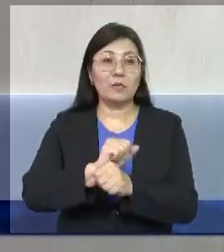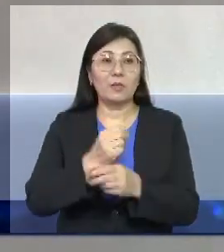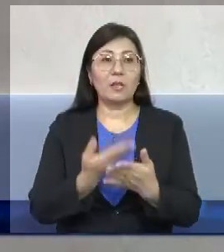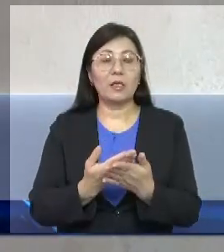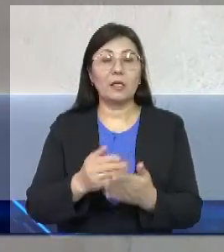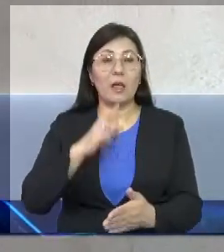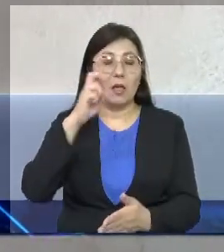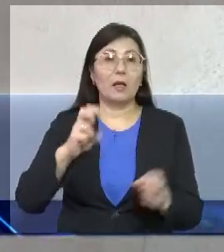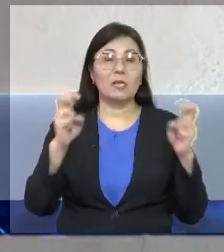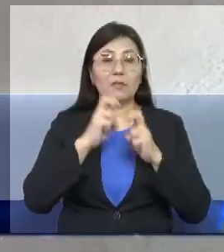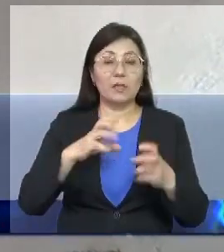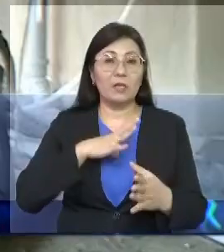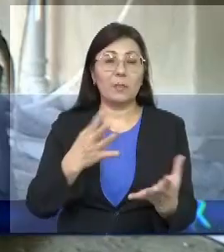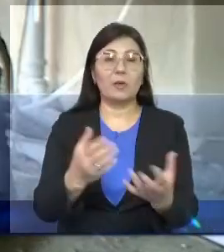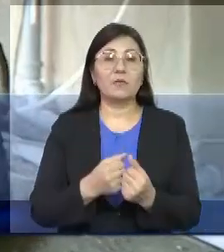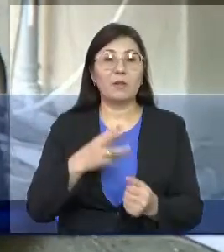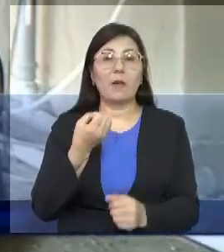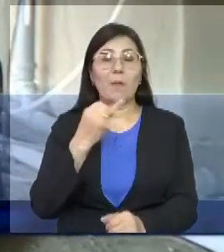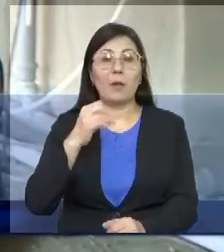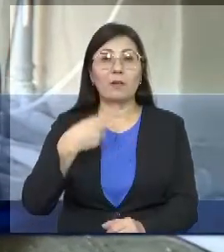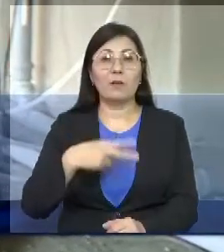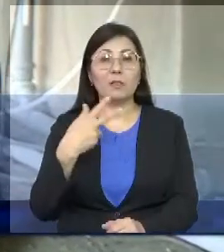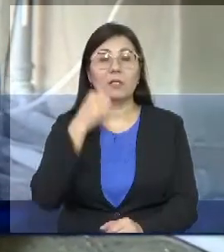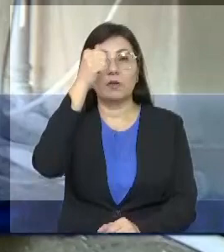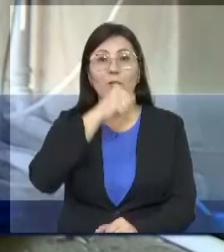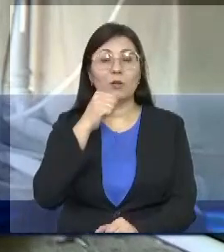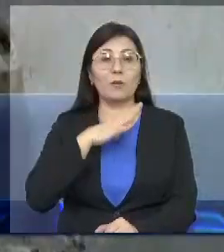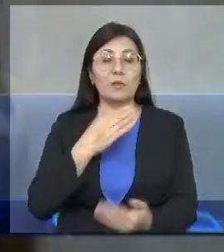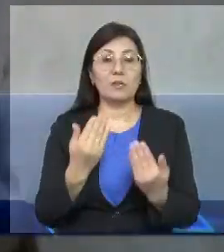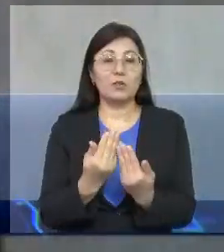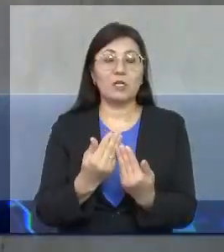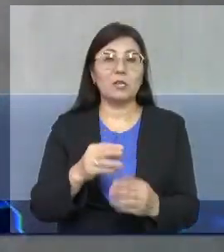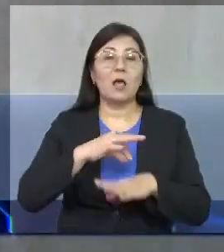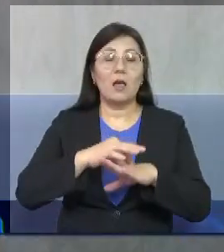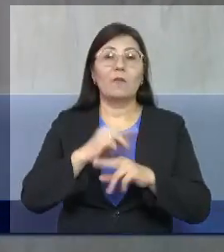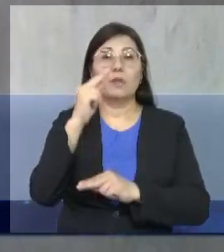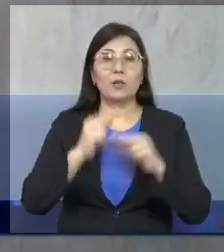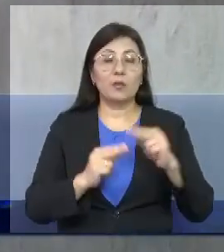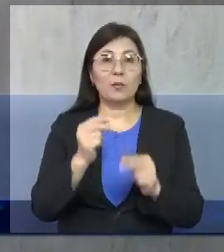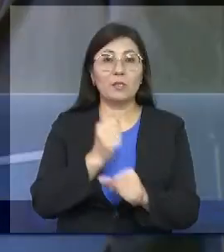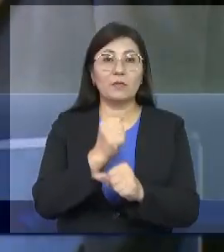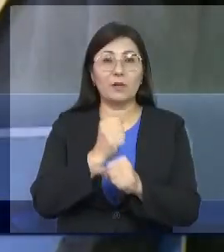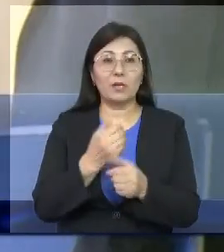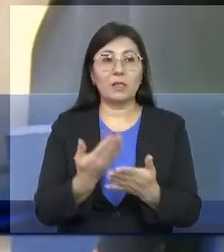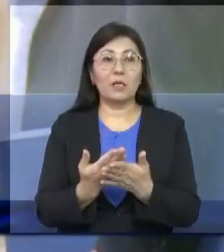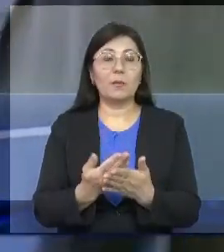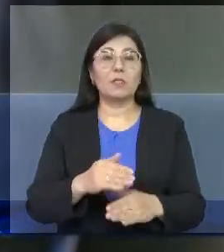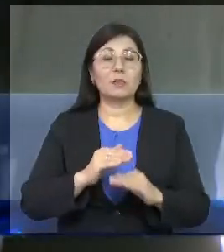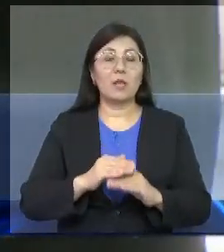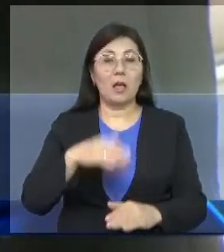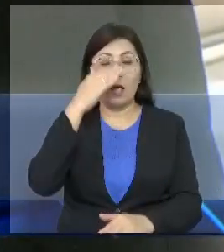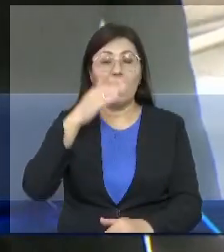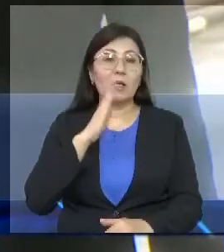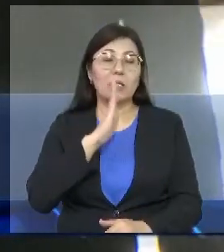заключение государственной экспертизы было получено лишь в мае 2023 года. В настоящее время ведутся строительно-монтажные работы. Родители детей, которые